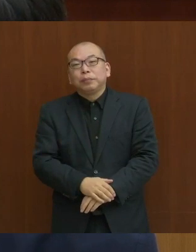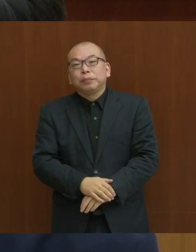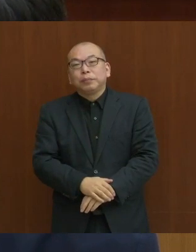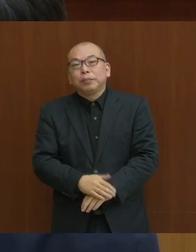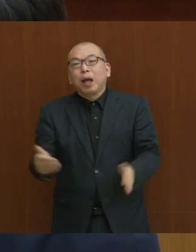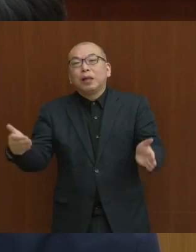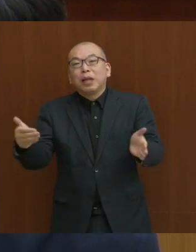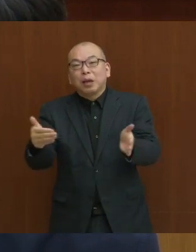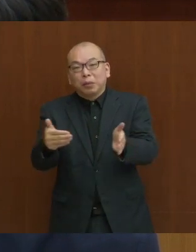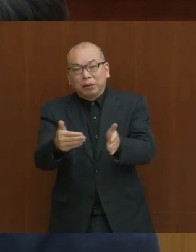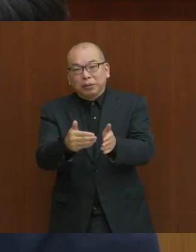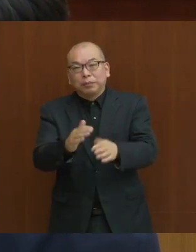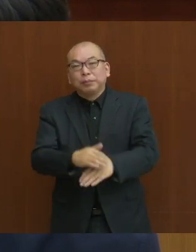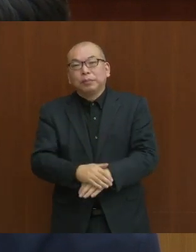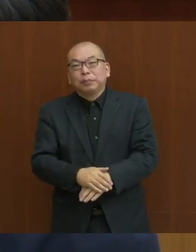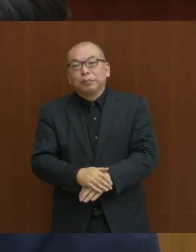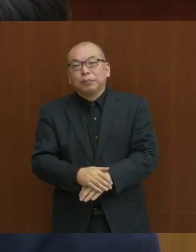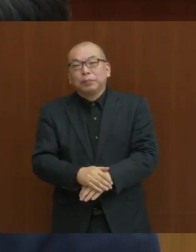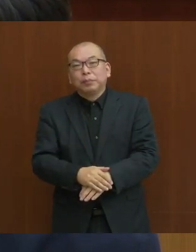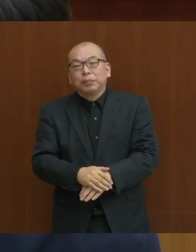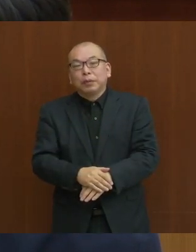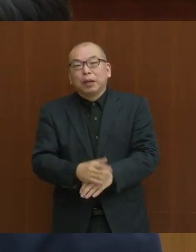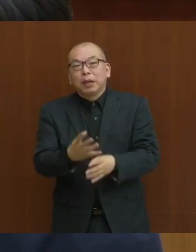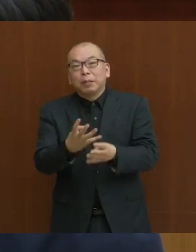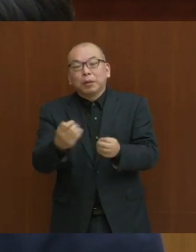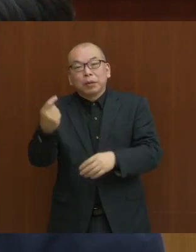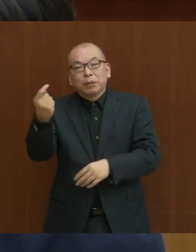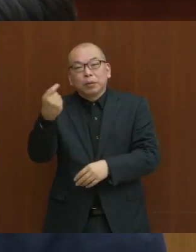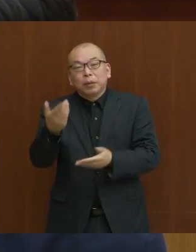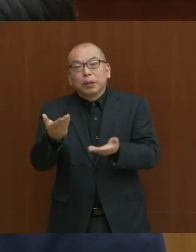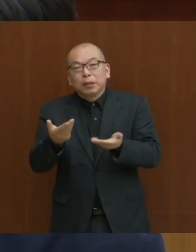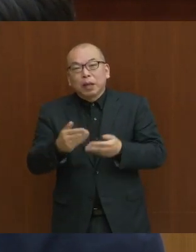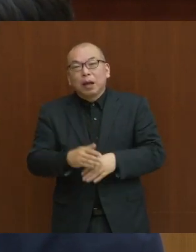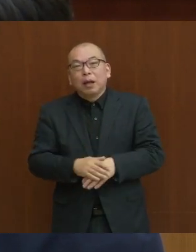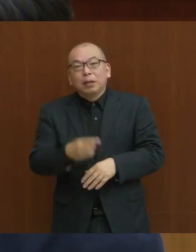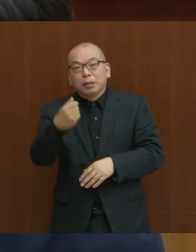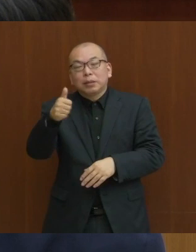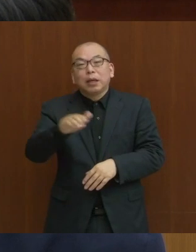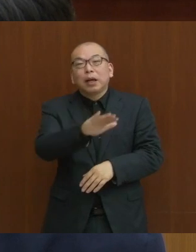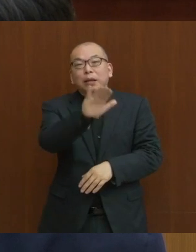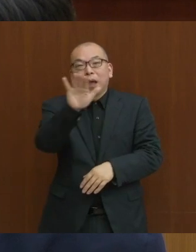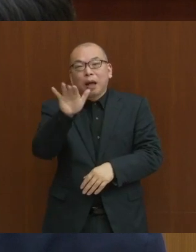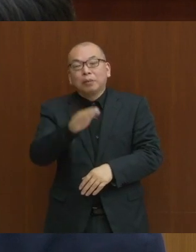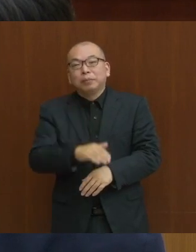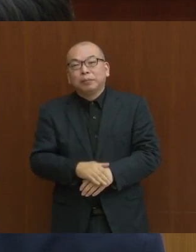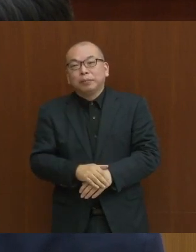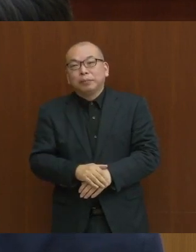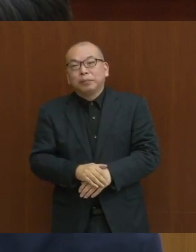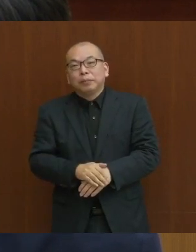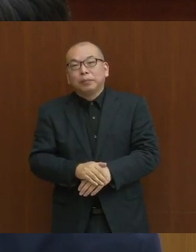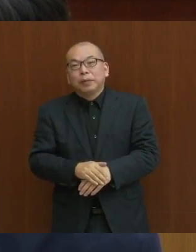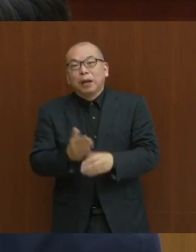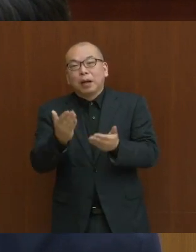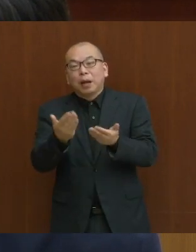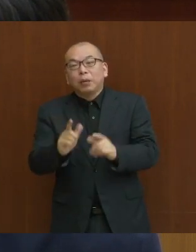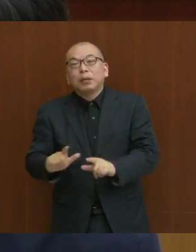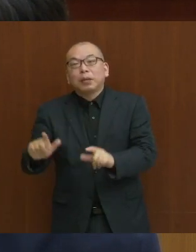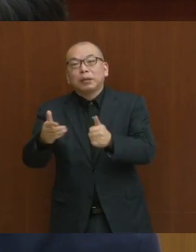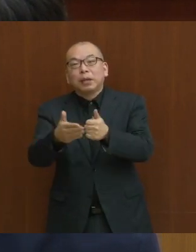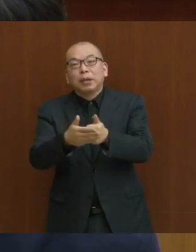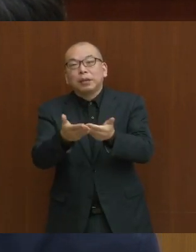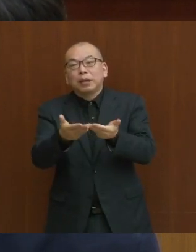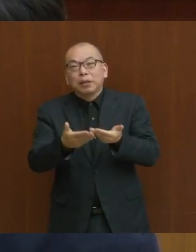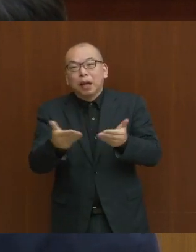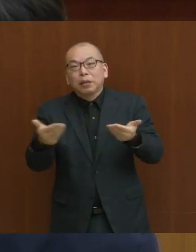最後になりますが、数多くのご指導をくださいました先生方、学校生活を支えてくださ